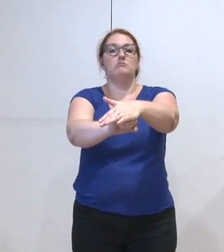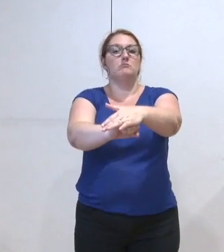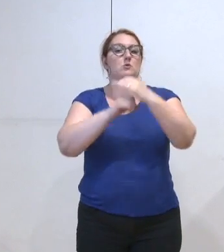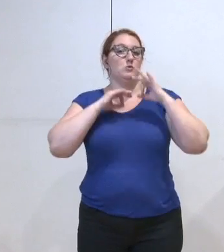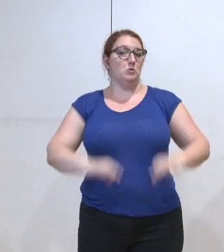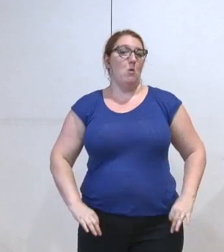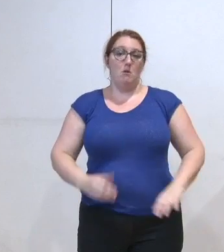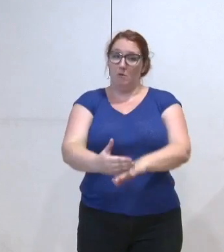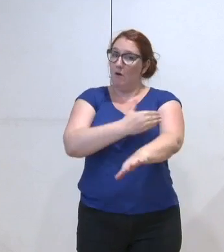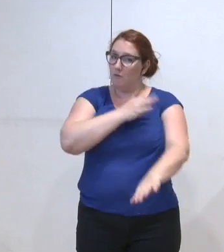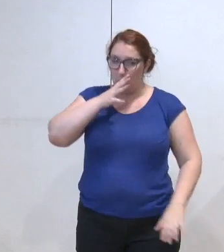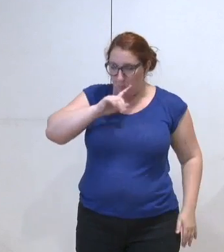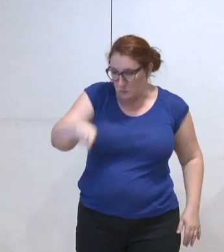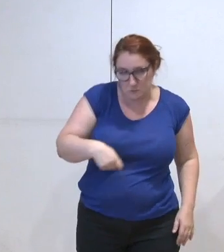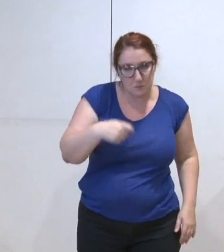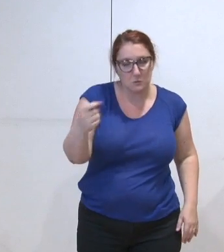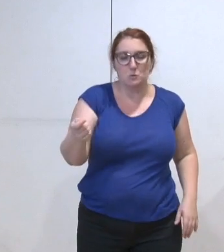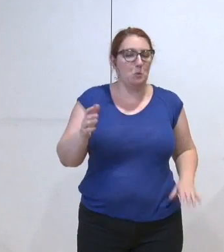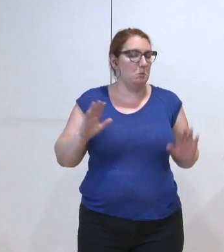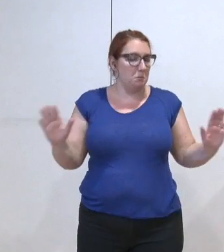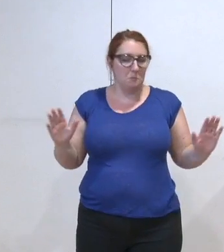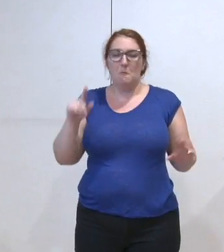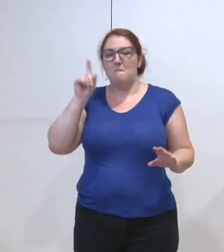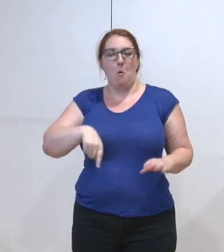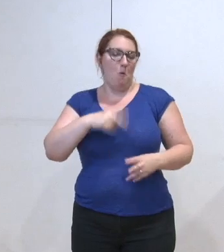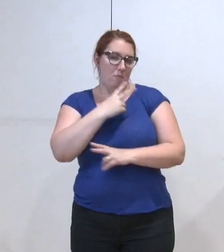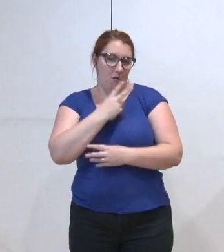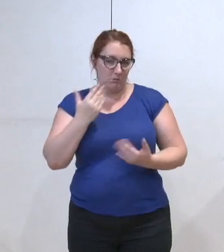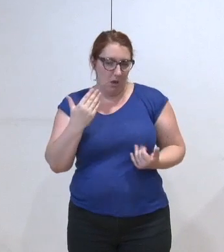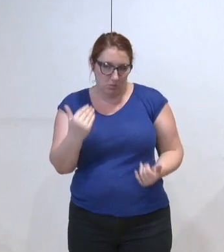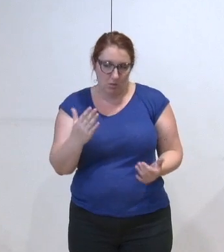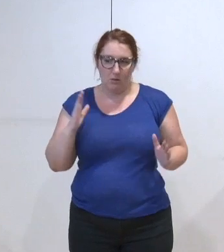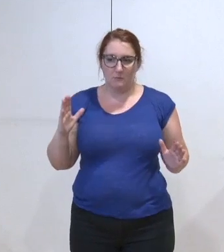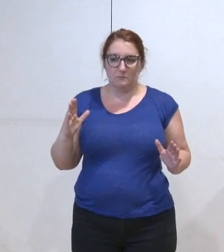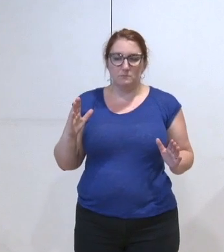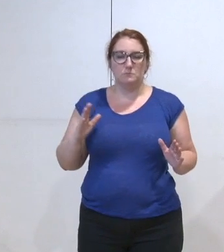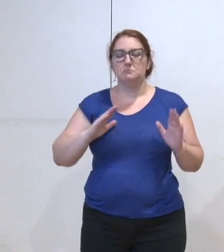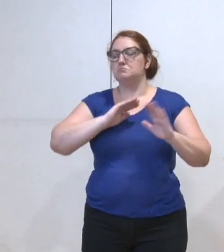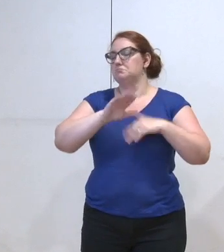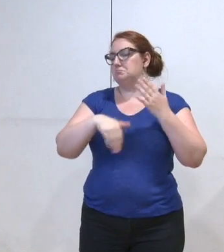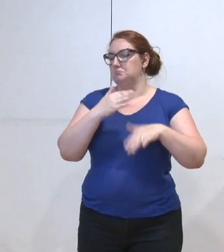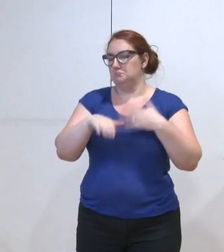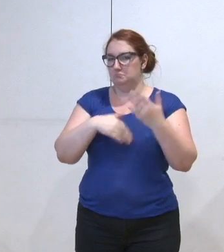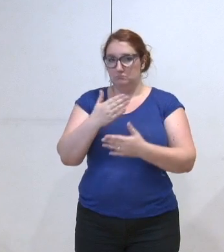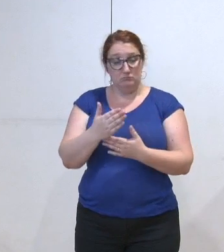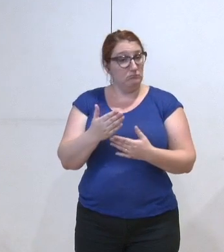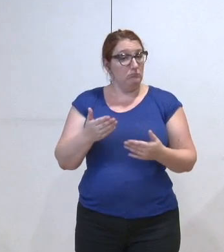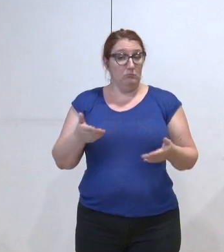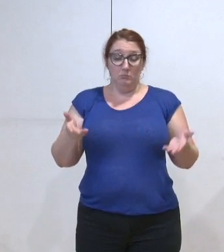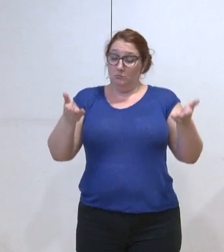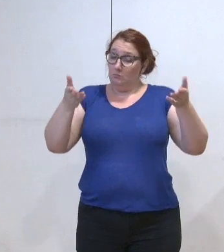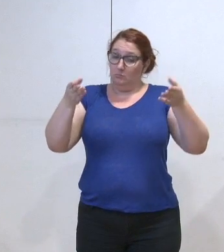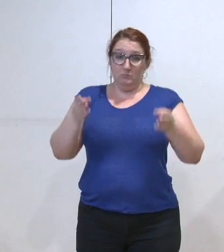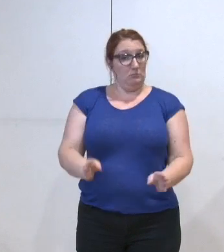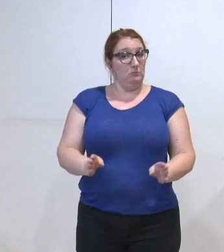scolaire euh ça nous a conduit à agir comme nous avons agi